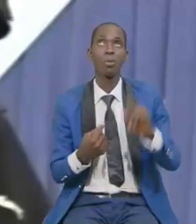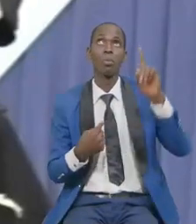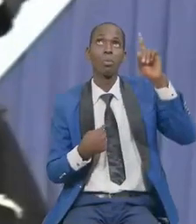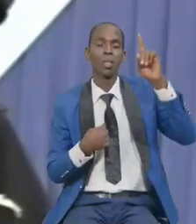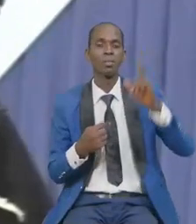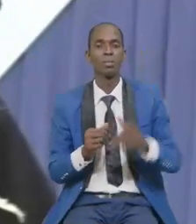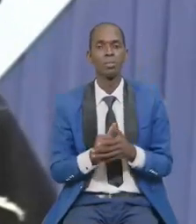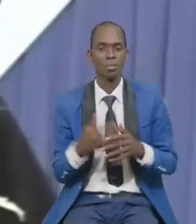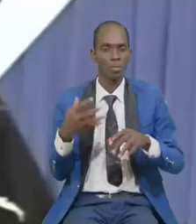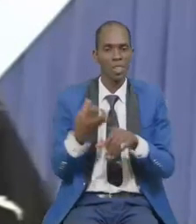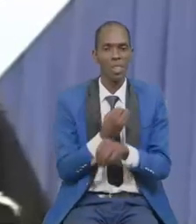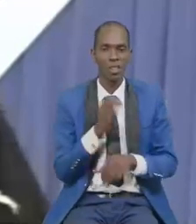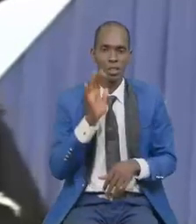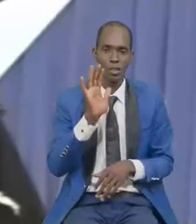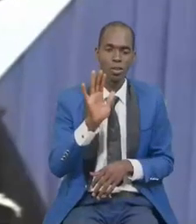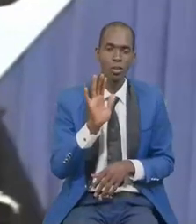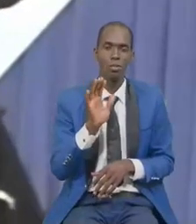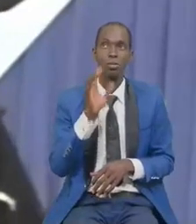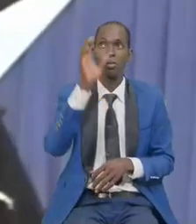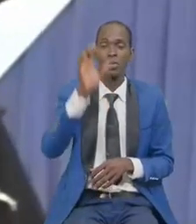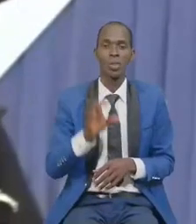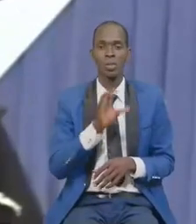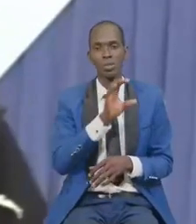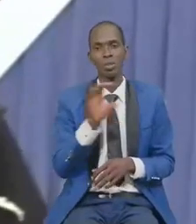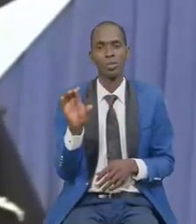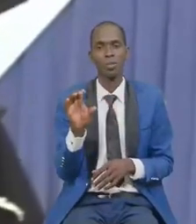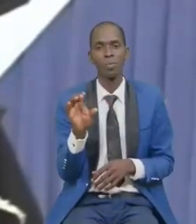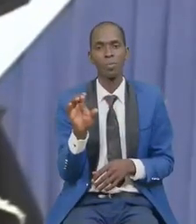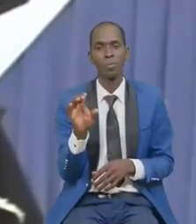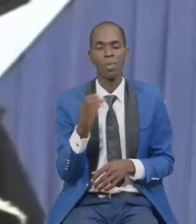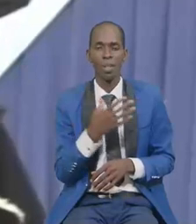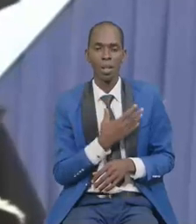se charge de sa croix et qu'il me suive.